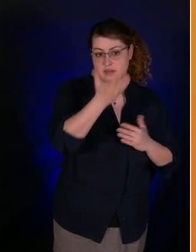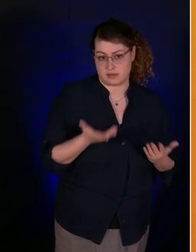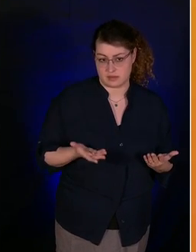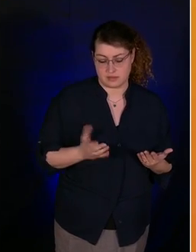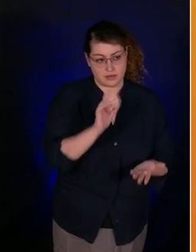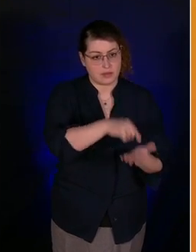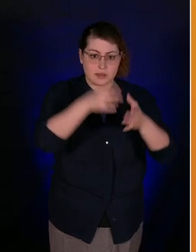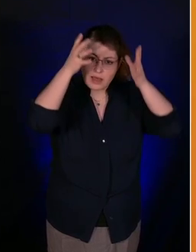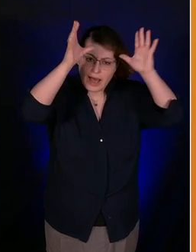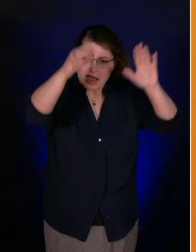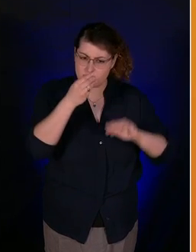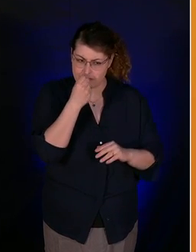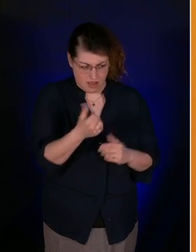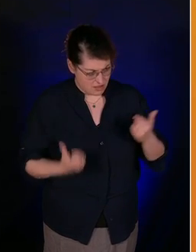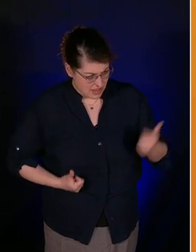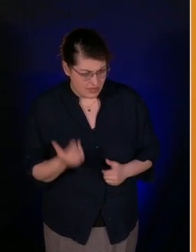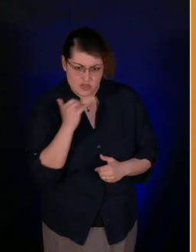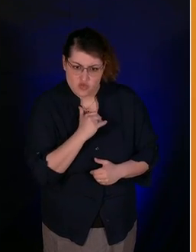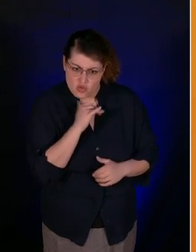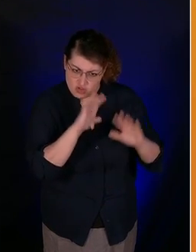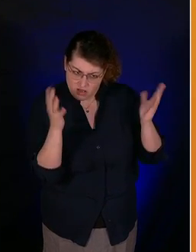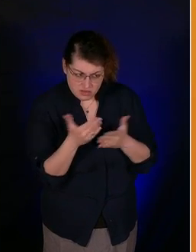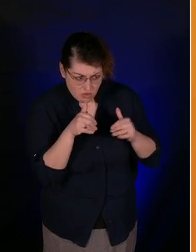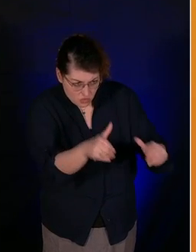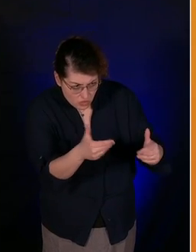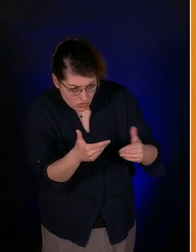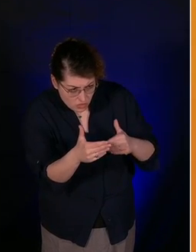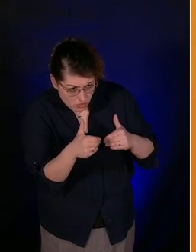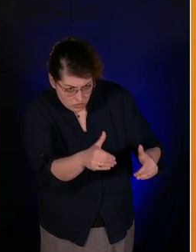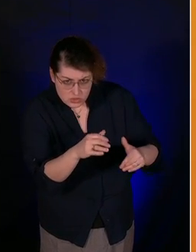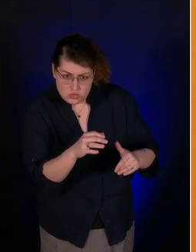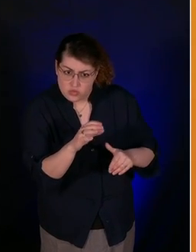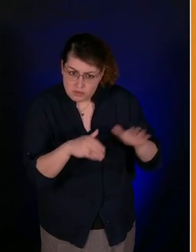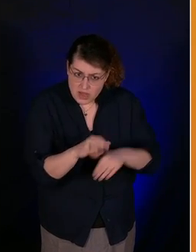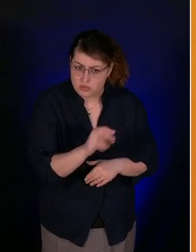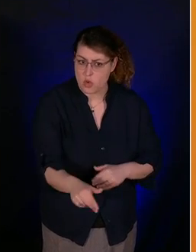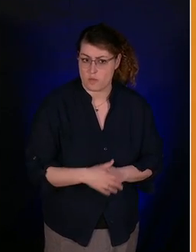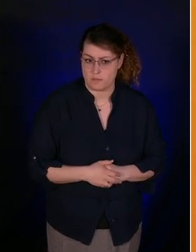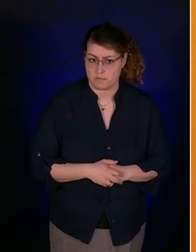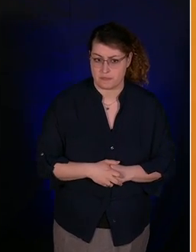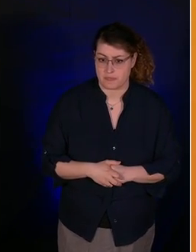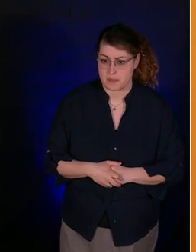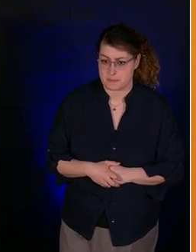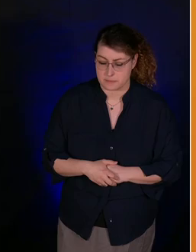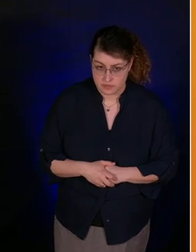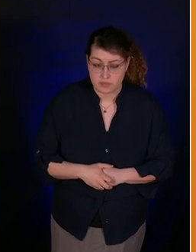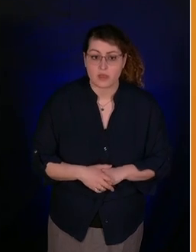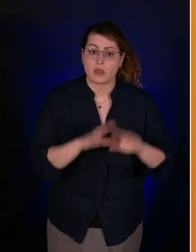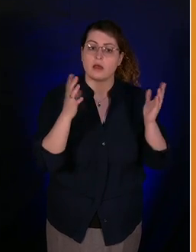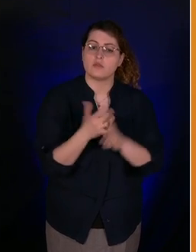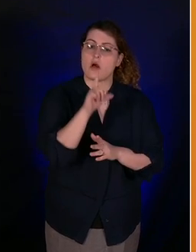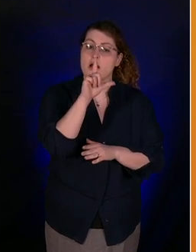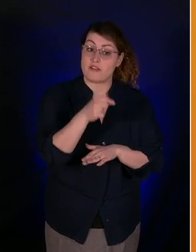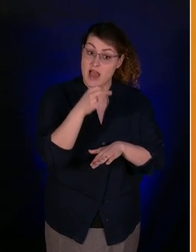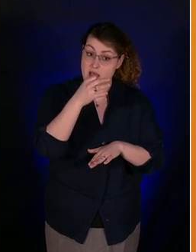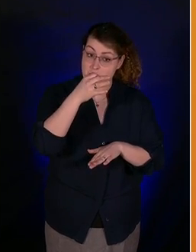se demande si autant de services d'urgence doivent continuer à fonctionner. 3 minutes. Les 20% d'augmentation